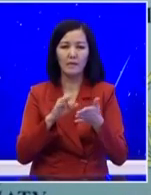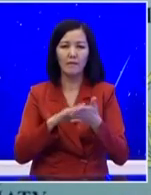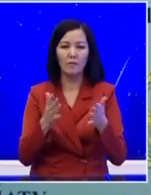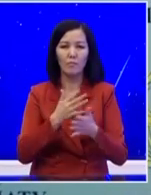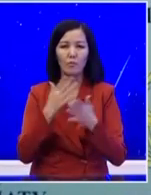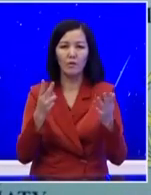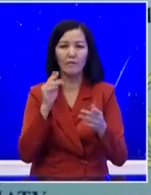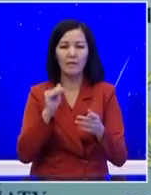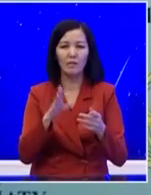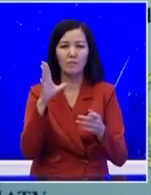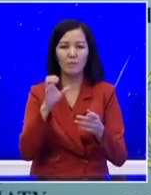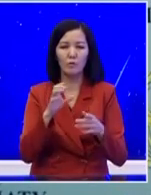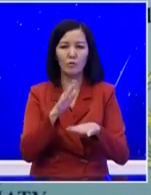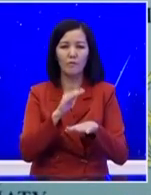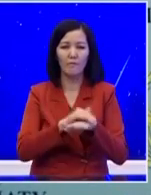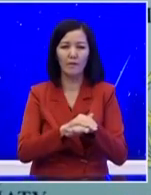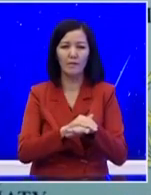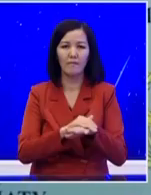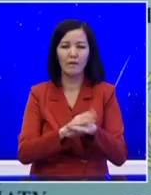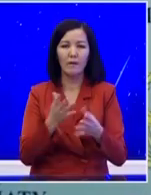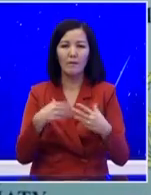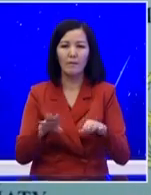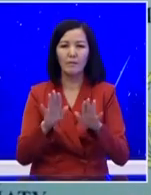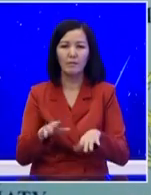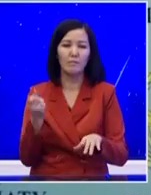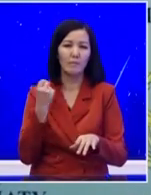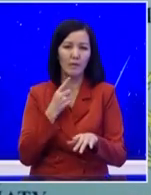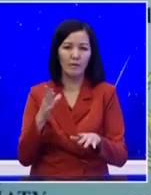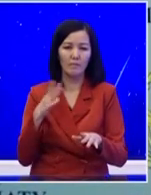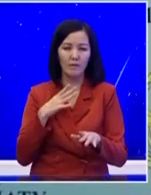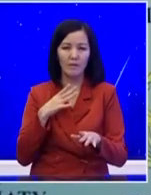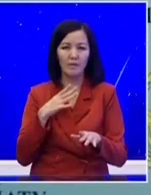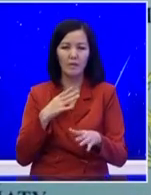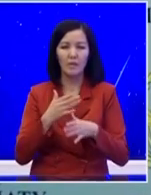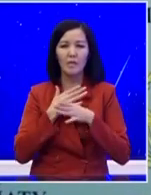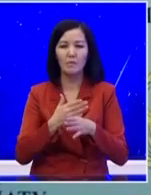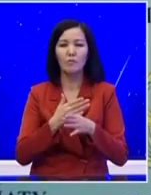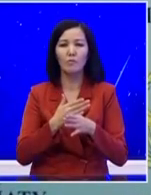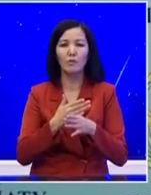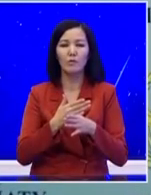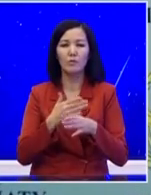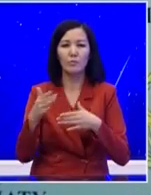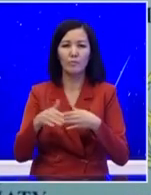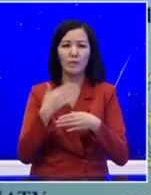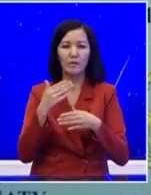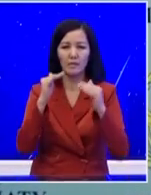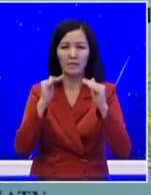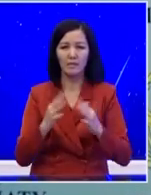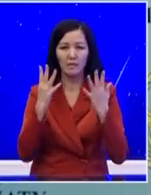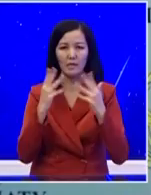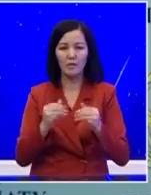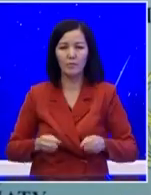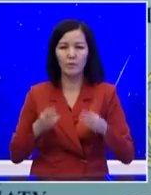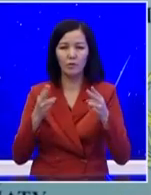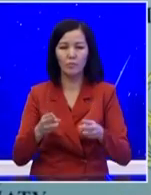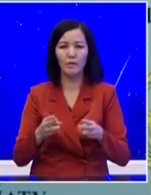более 2500 фактов нахождения в общественных местах в пьяном виде. С помощью данных мер удалось снизить количество